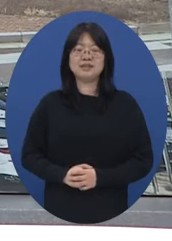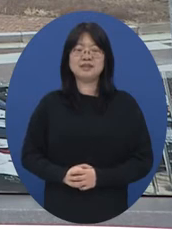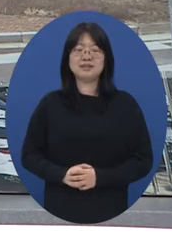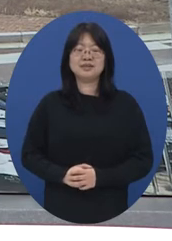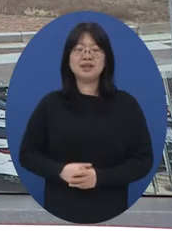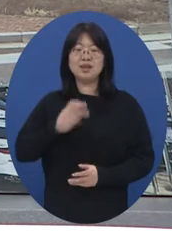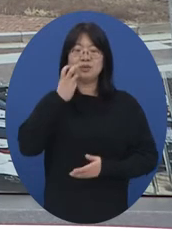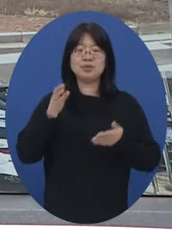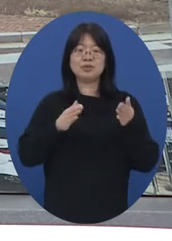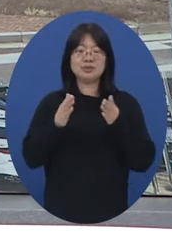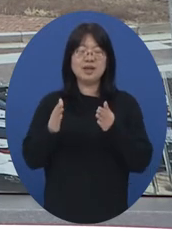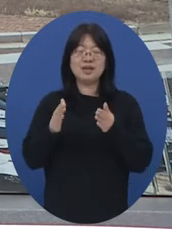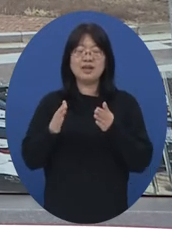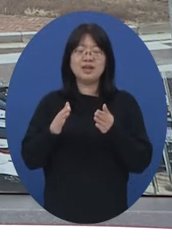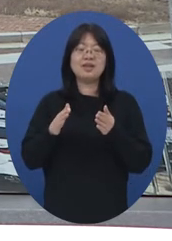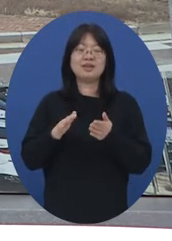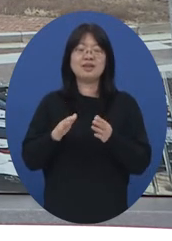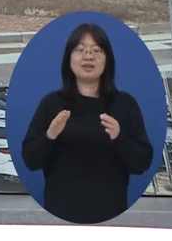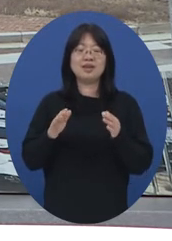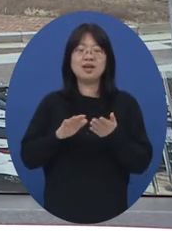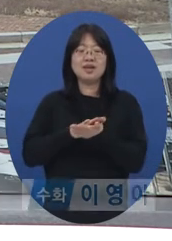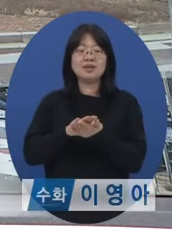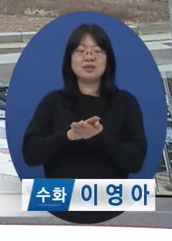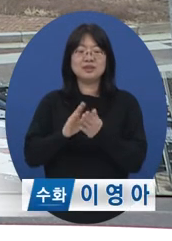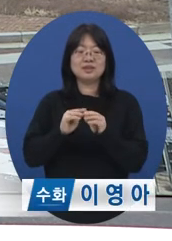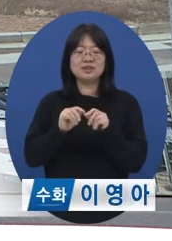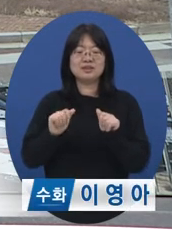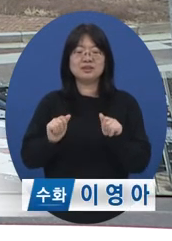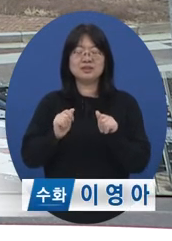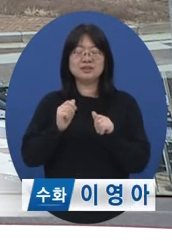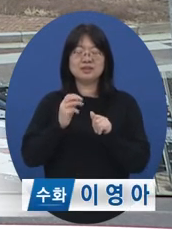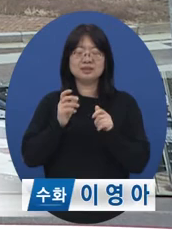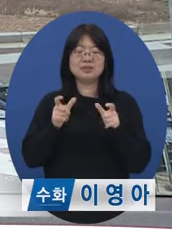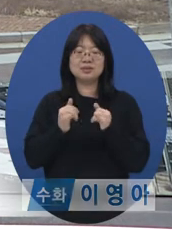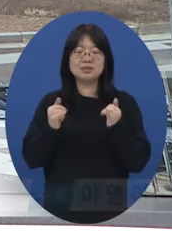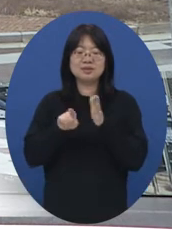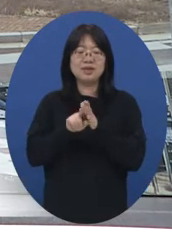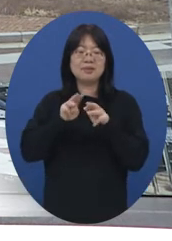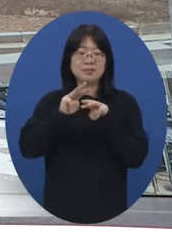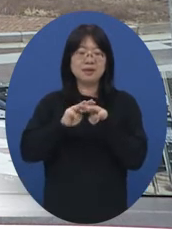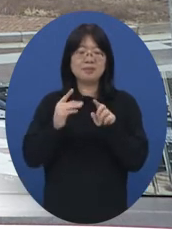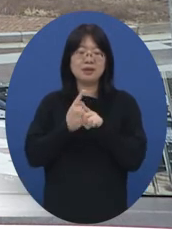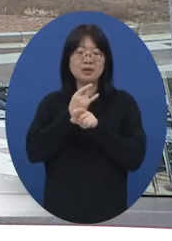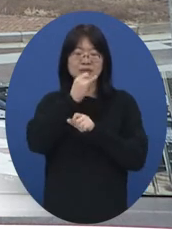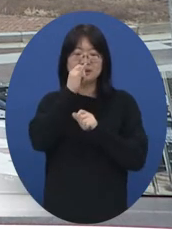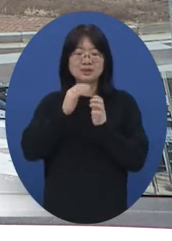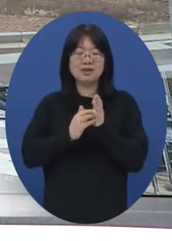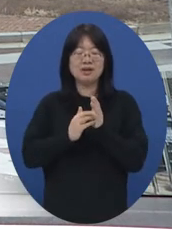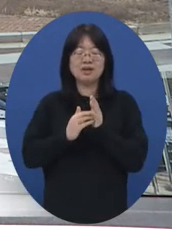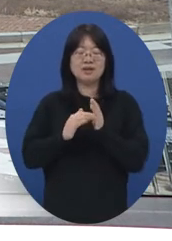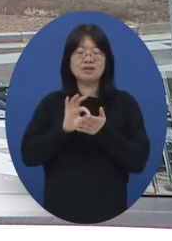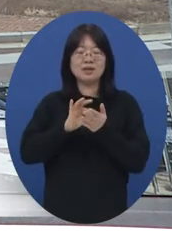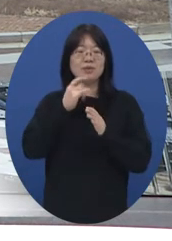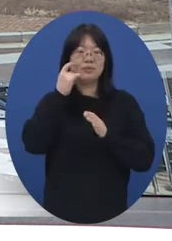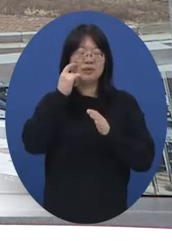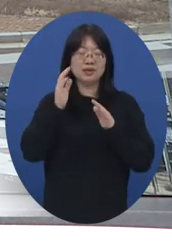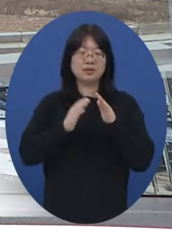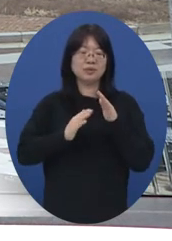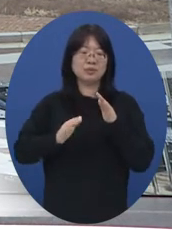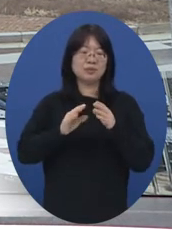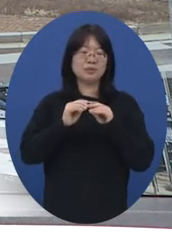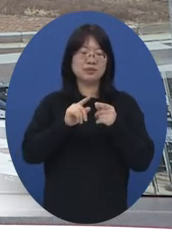경우도 에 노는 땅이 도민을 위한 텃밭으로 탈바꿈 합니다 경도는 유도 일지와 미화 견공 부지를 도시 텃밭을